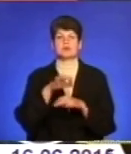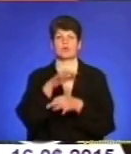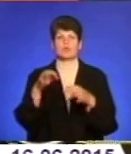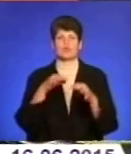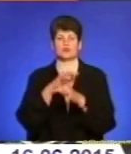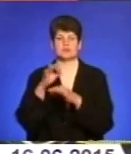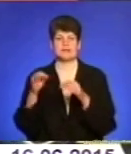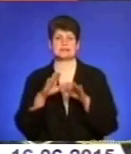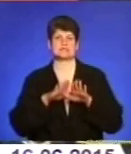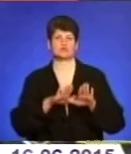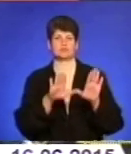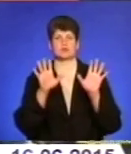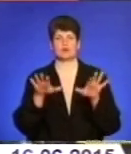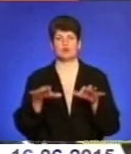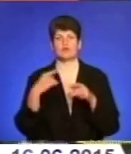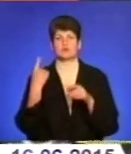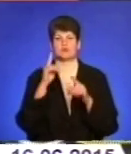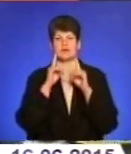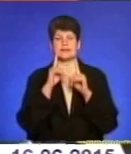фракцій, заступниками голови обласної ради,